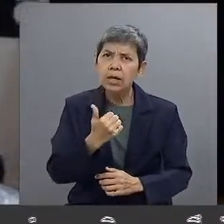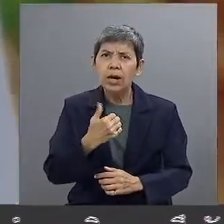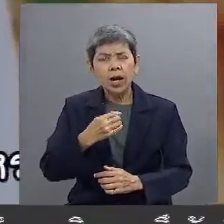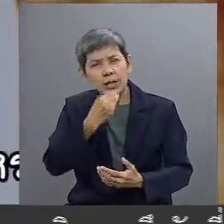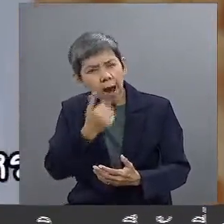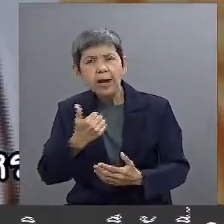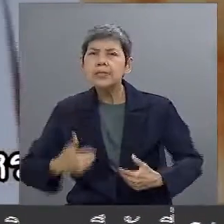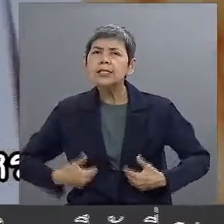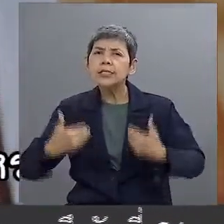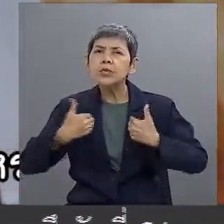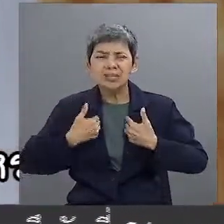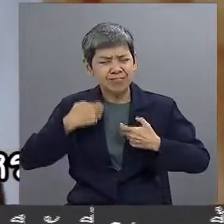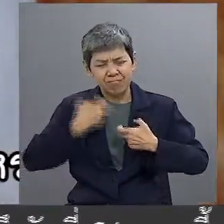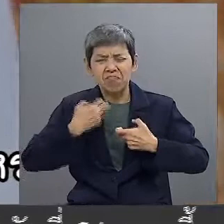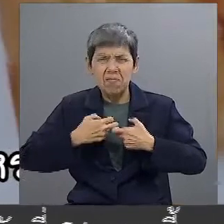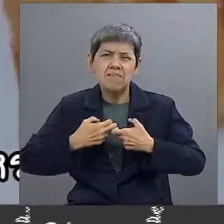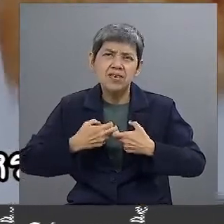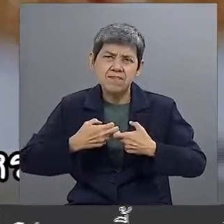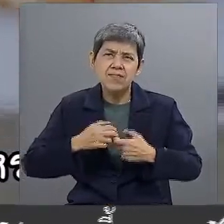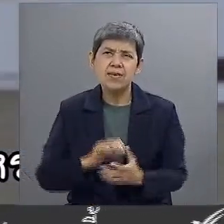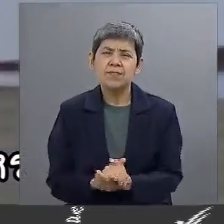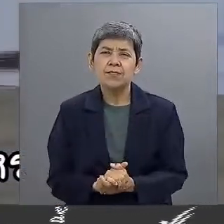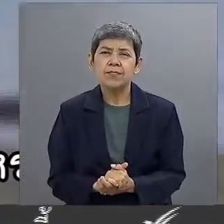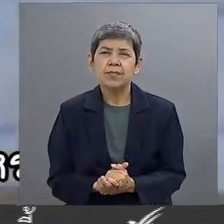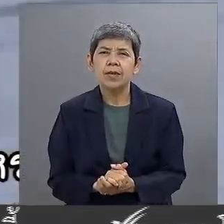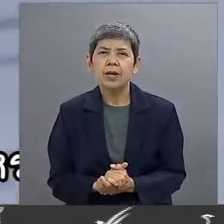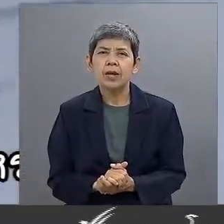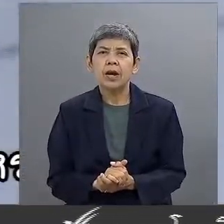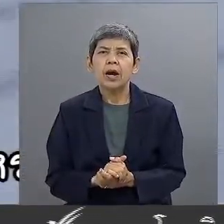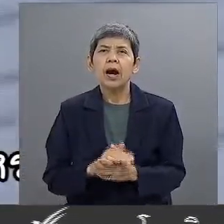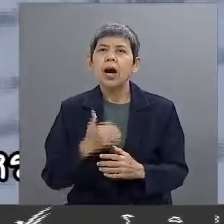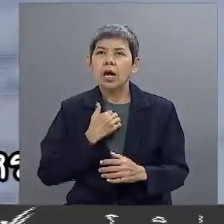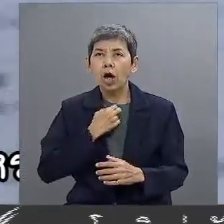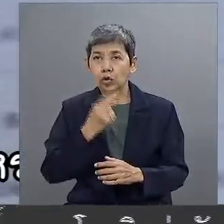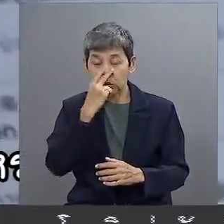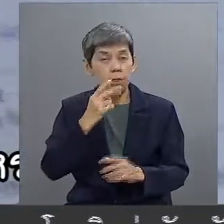ำบากมากๆต่างกันปกตินะครับ